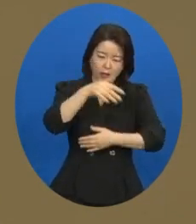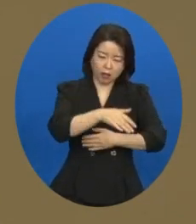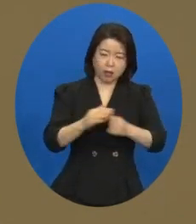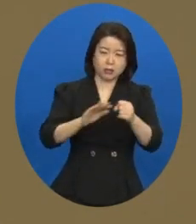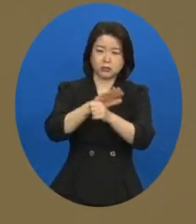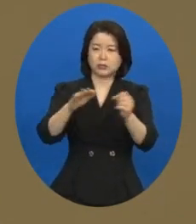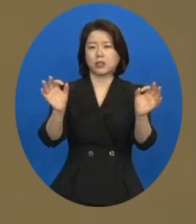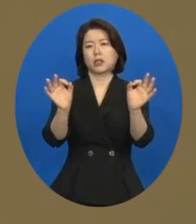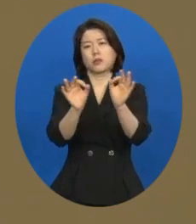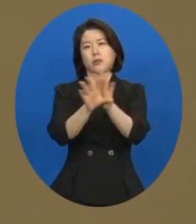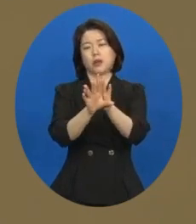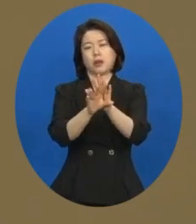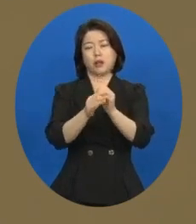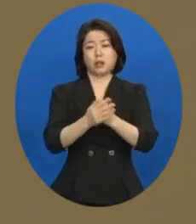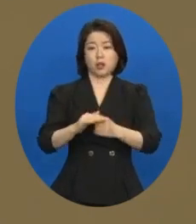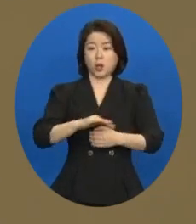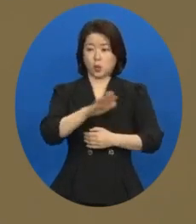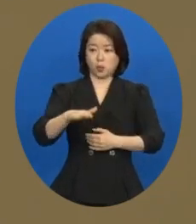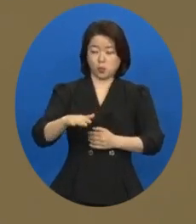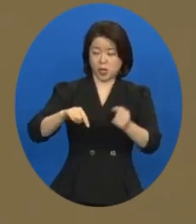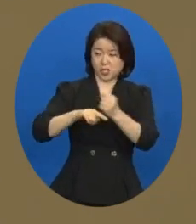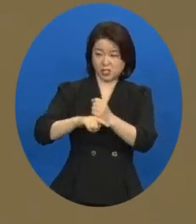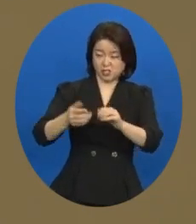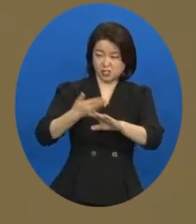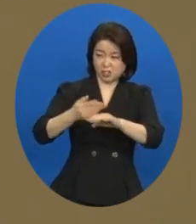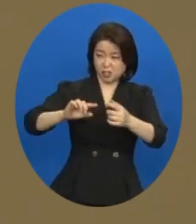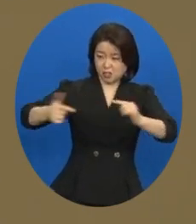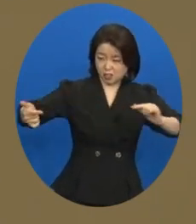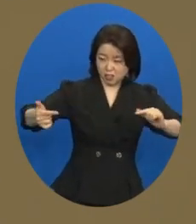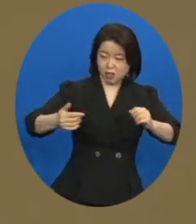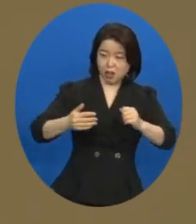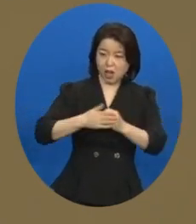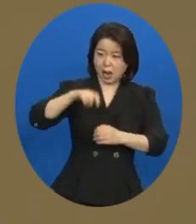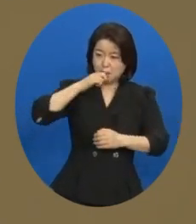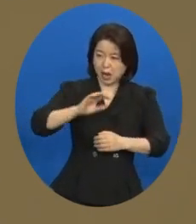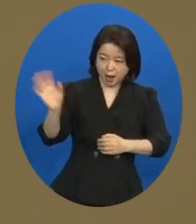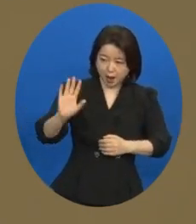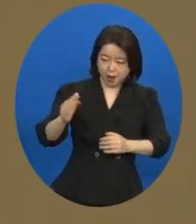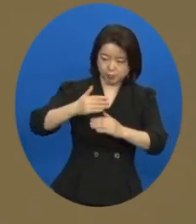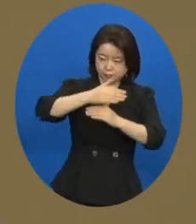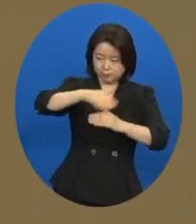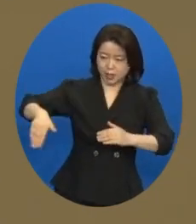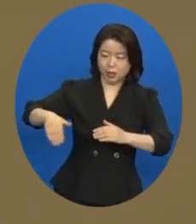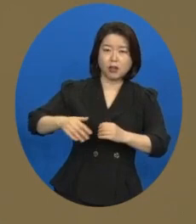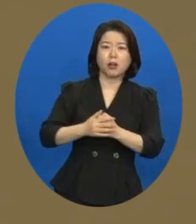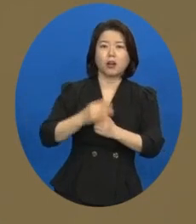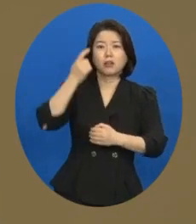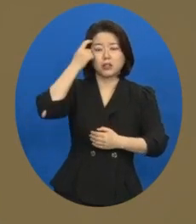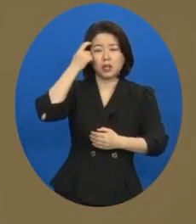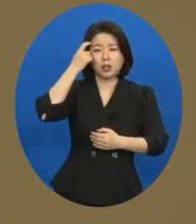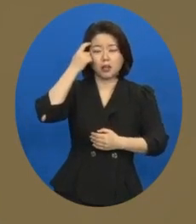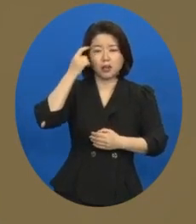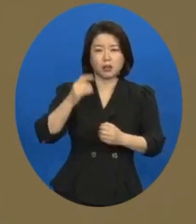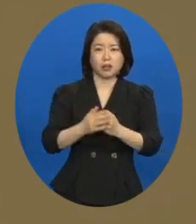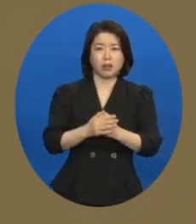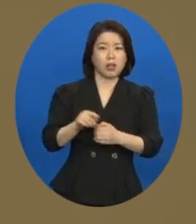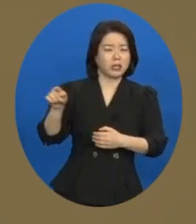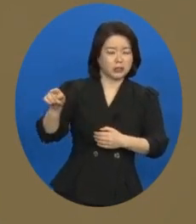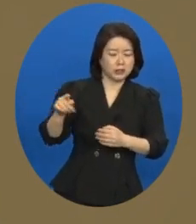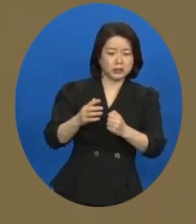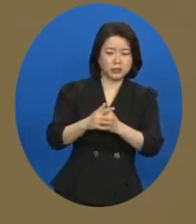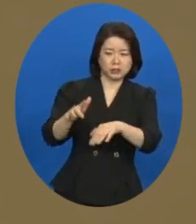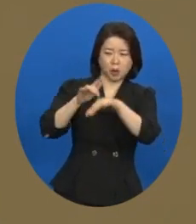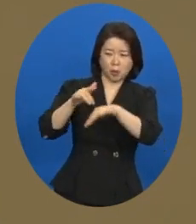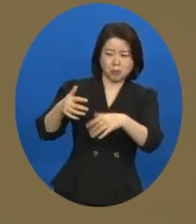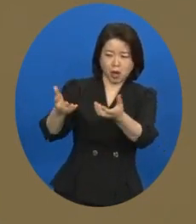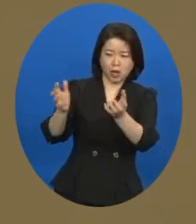없어져 우리와 뜻이 다른 사람과는 밥도 같이 먹을 수 없다고 생각했습니다. 그들을